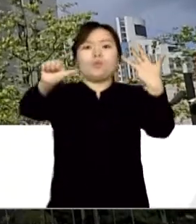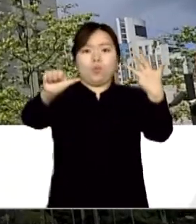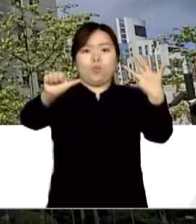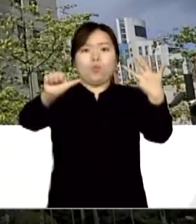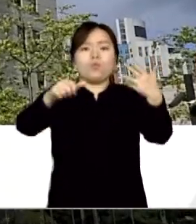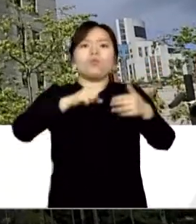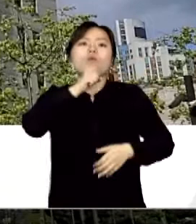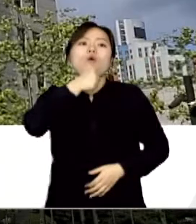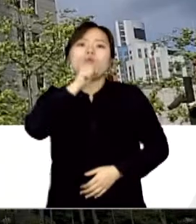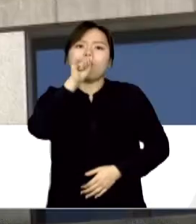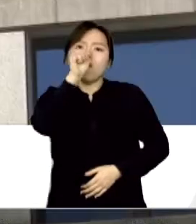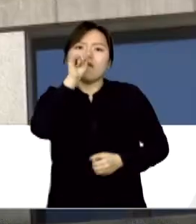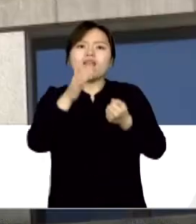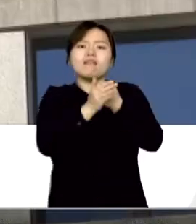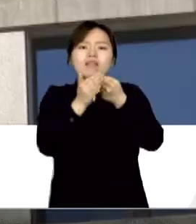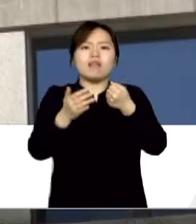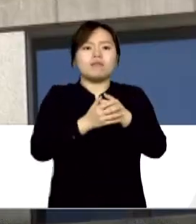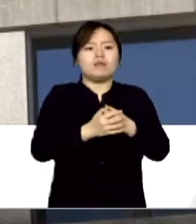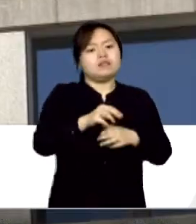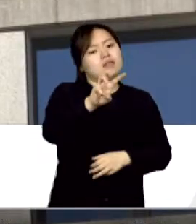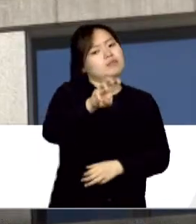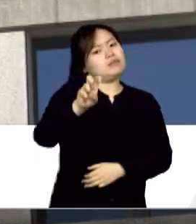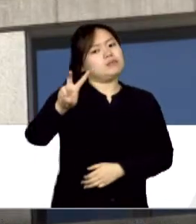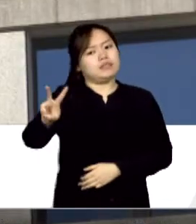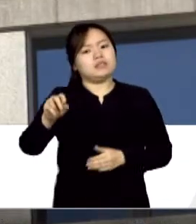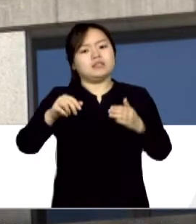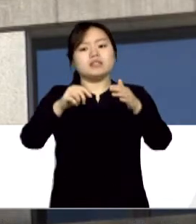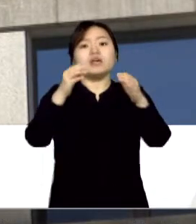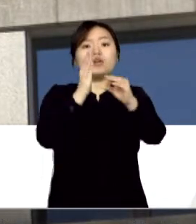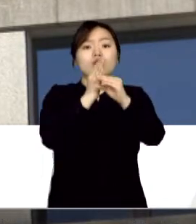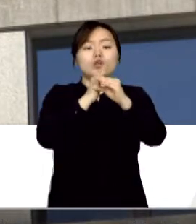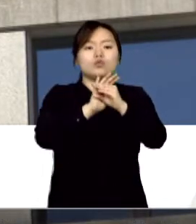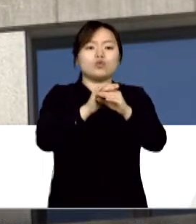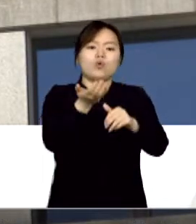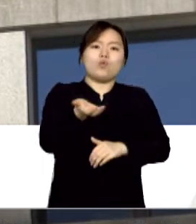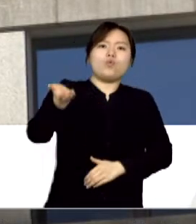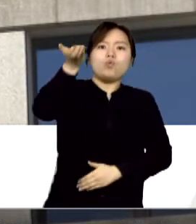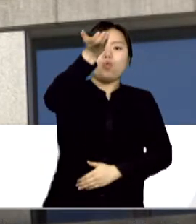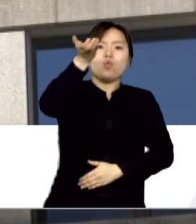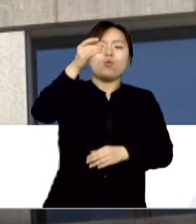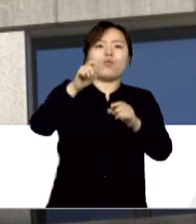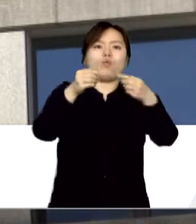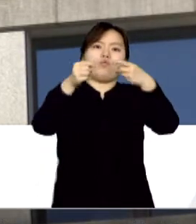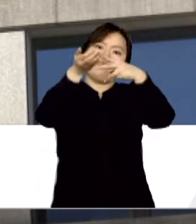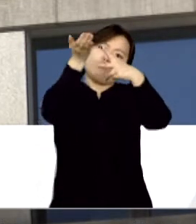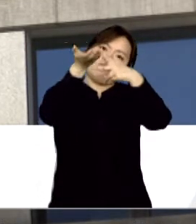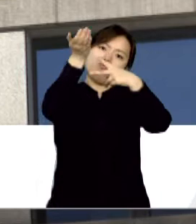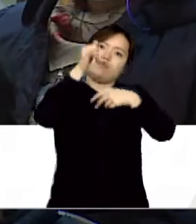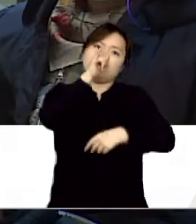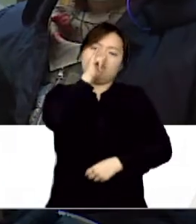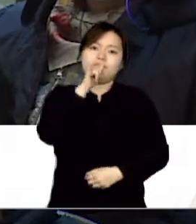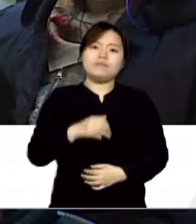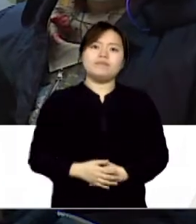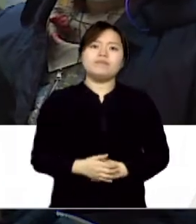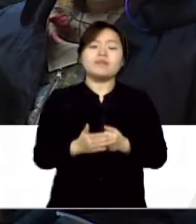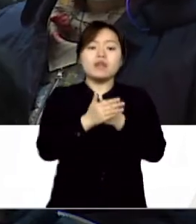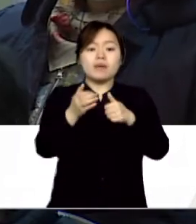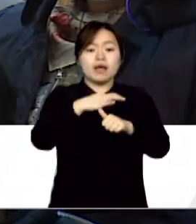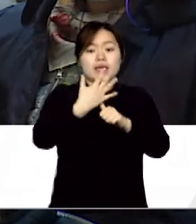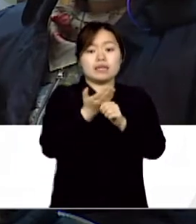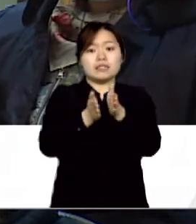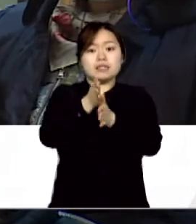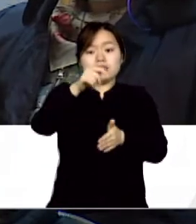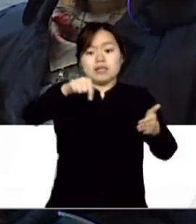8.5점을 기록해 전국 243개 지자체의 평균 점수인 8점을 크게 상회했습니다.